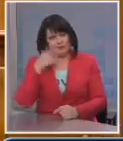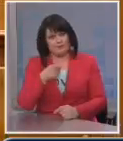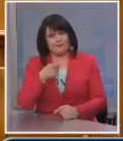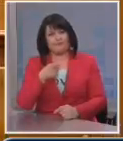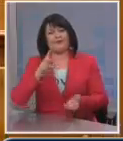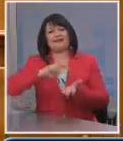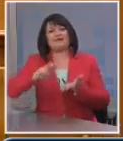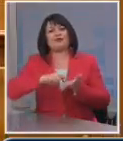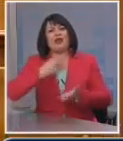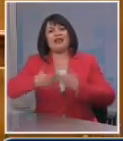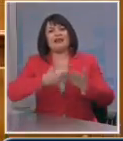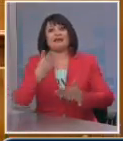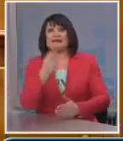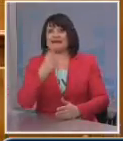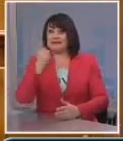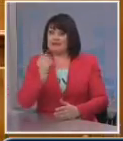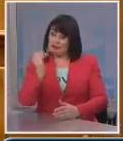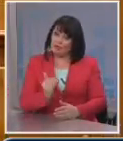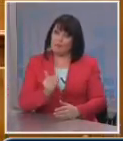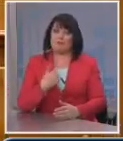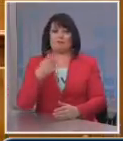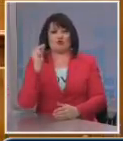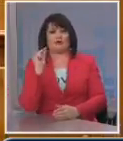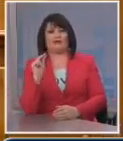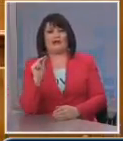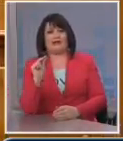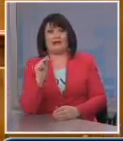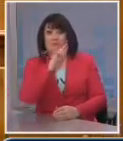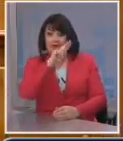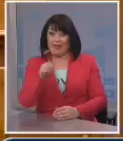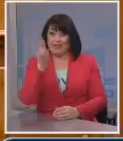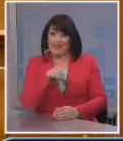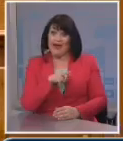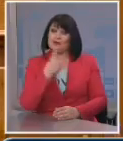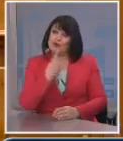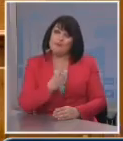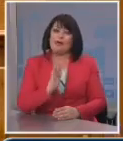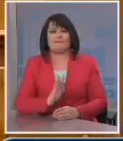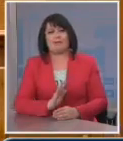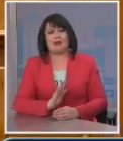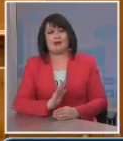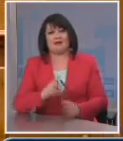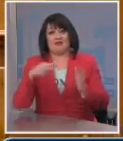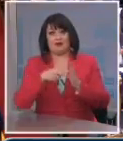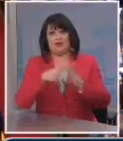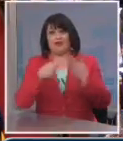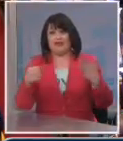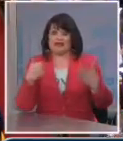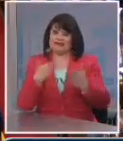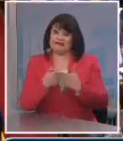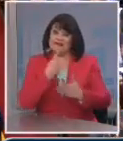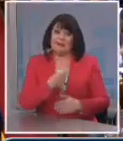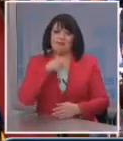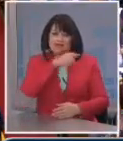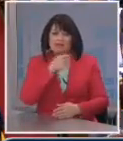αλληλεγγύης την είχαμε μειώσει κατά 30% και υπήρχε δέσμευση για κατάργησή της στο τέλος του 2016. Εσείς την